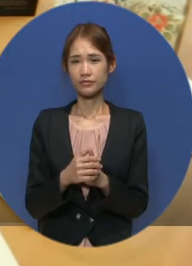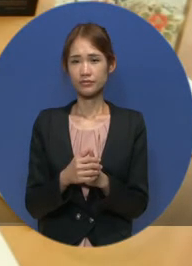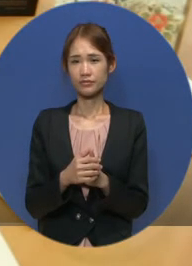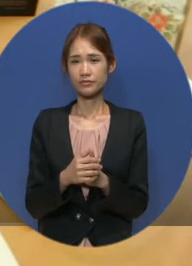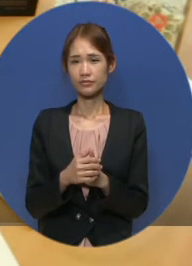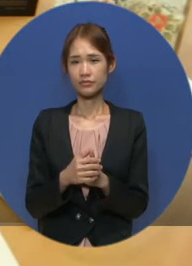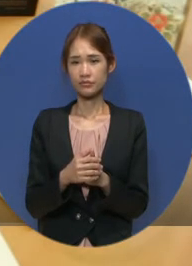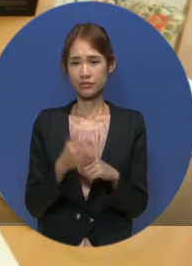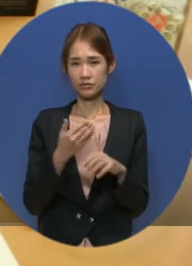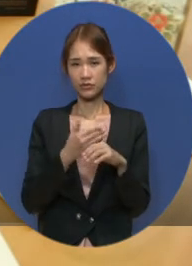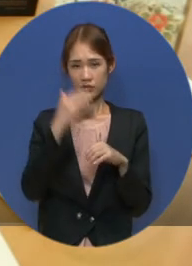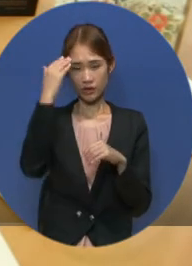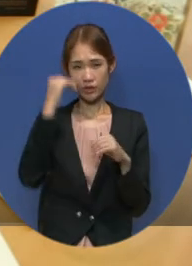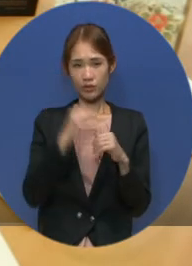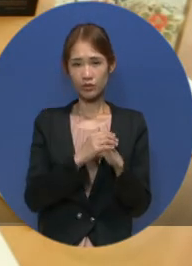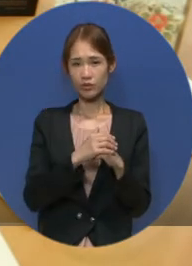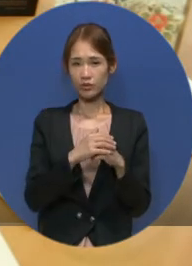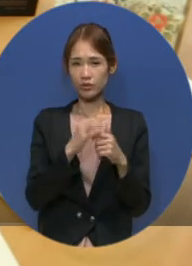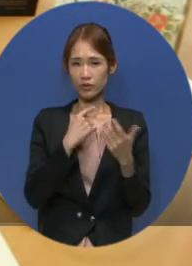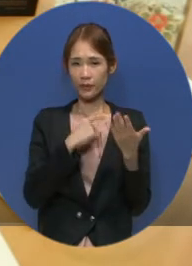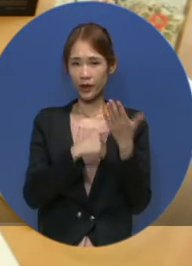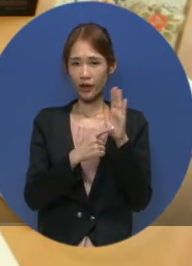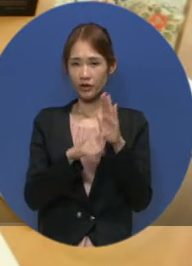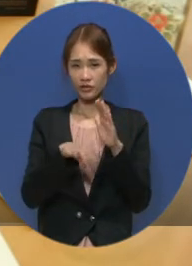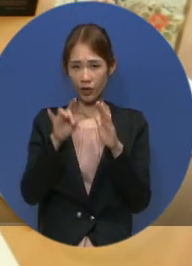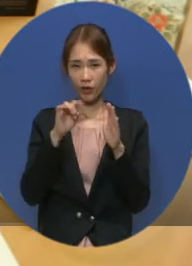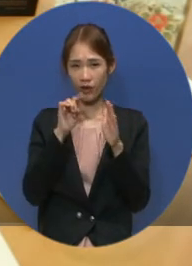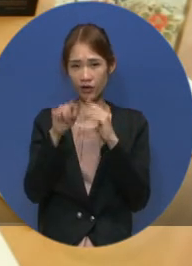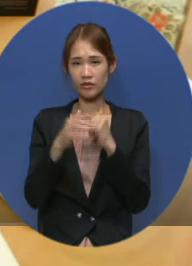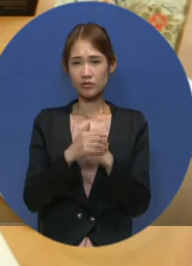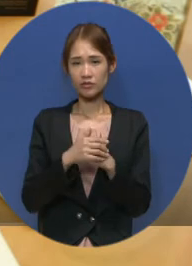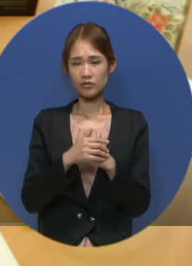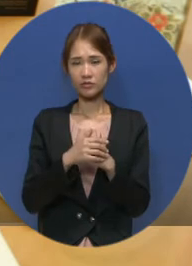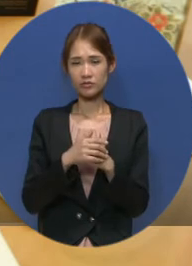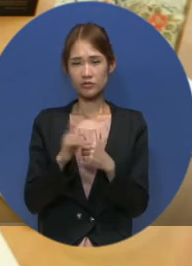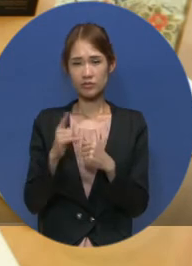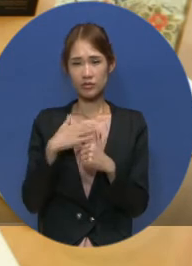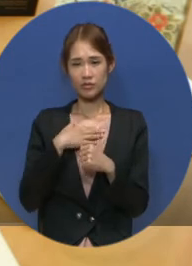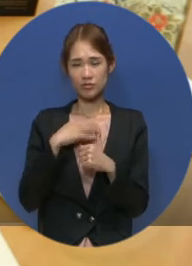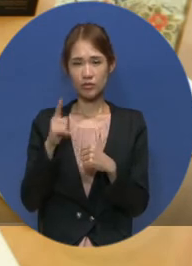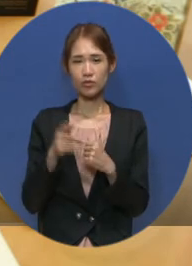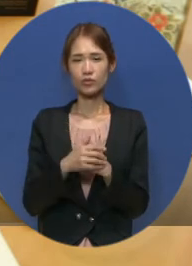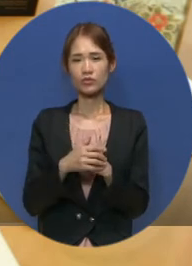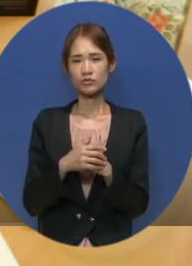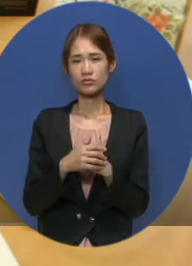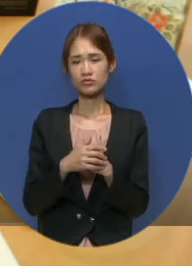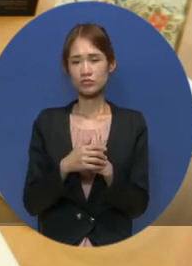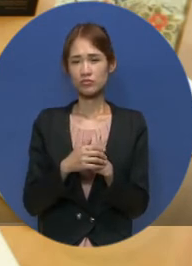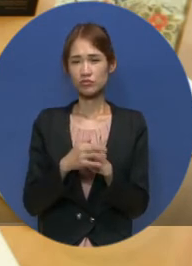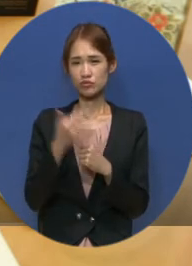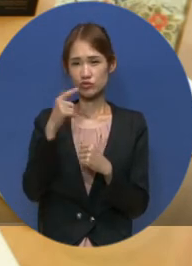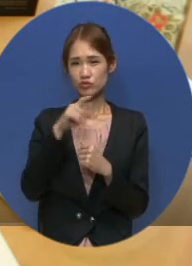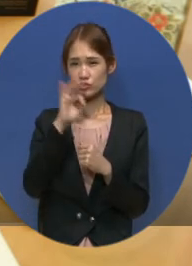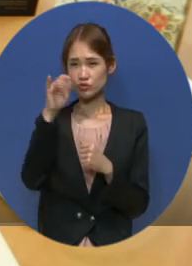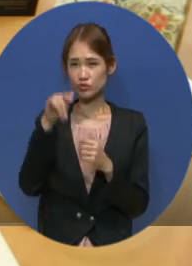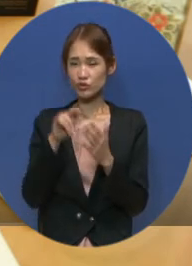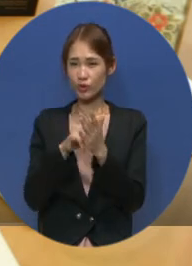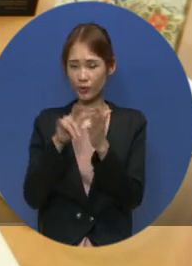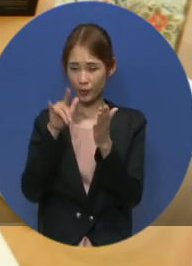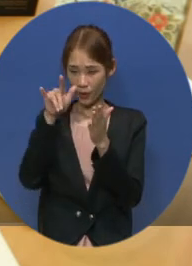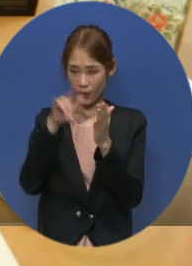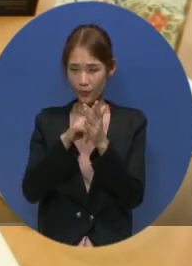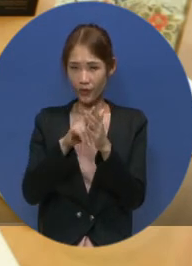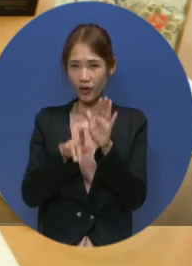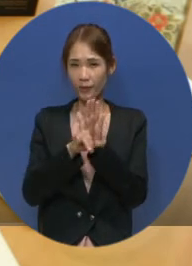이제 국내뿐만 아니라 해외에서도 네. 이제 인정을 받았을 때 네네. 이제 기분이나 그런 게 어떠셨어요? 처음에 이제 뉴욕